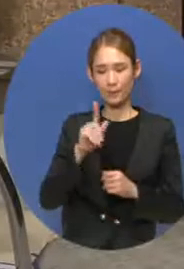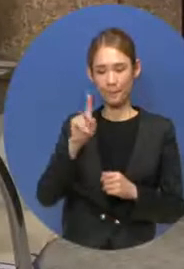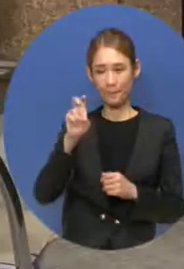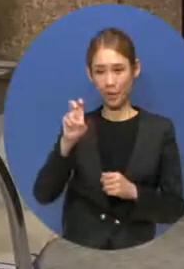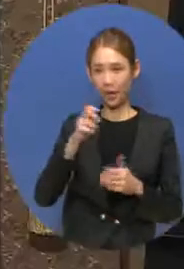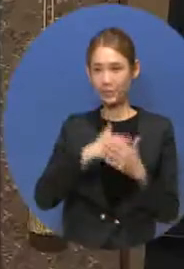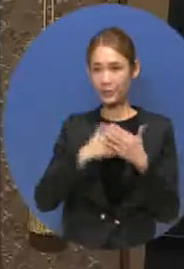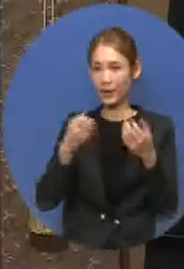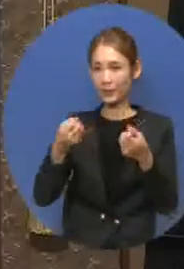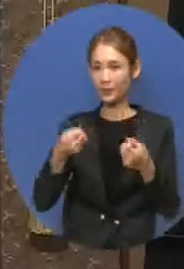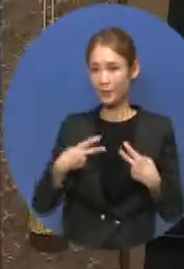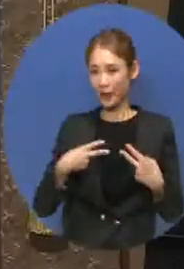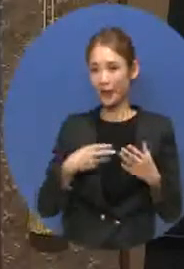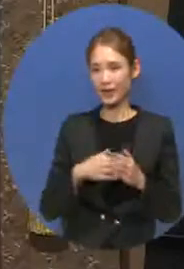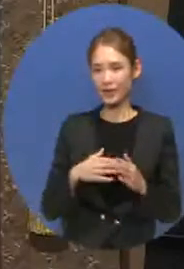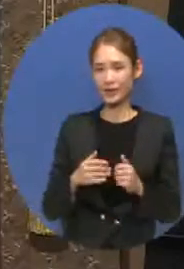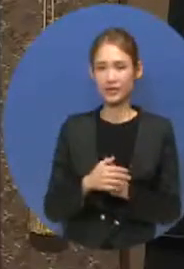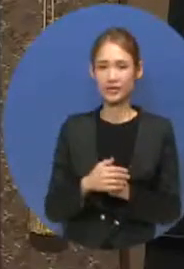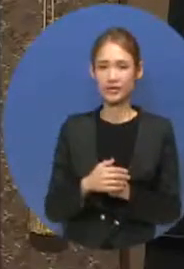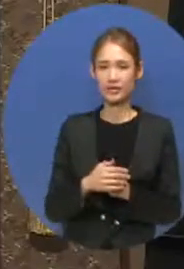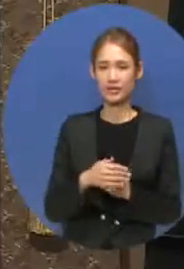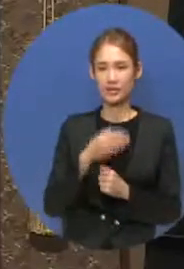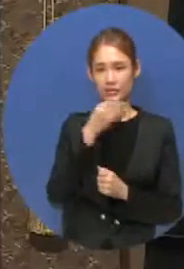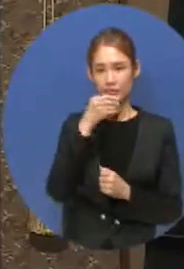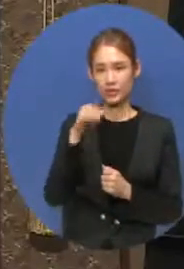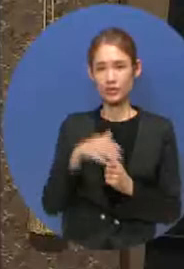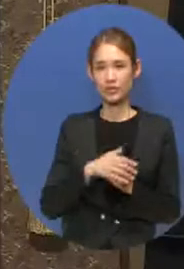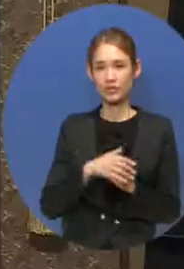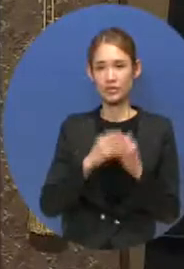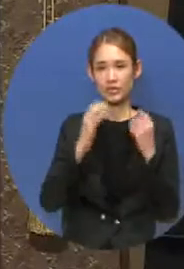상자를 받았습니다. 예. 저희 복지관에서